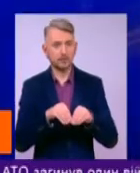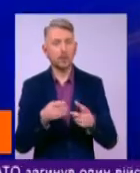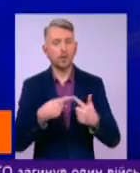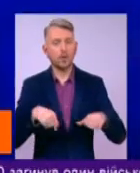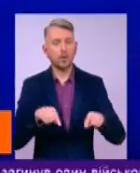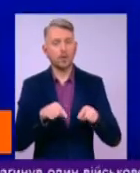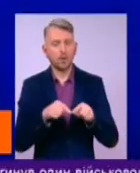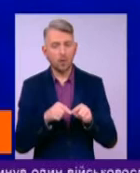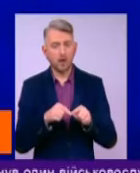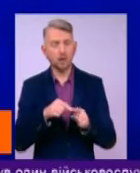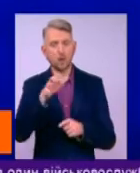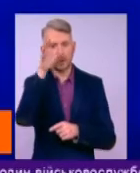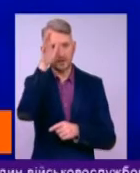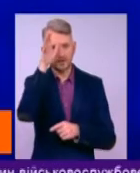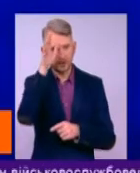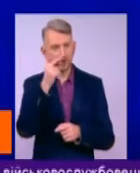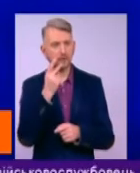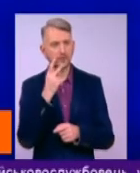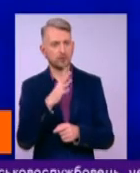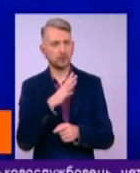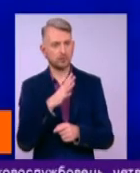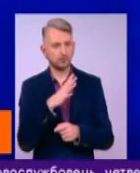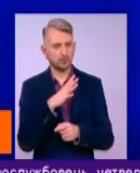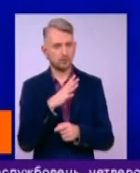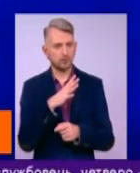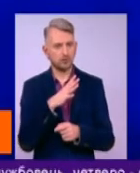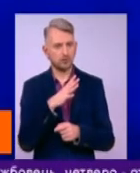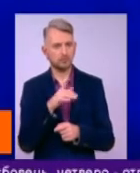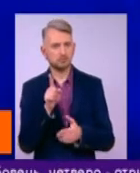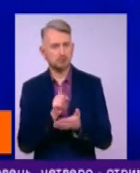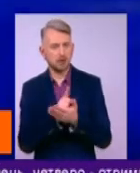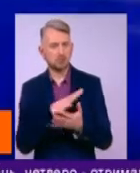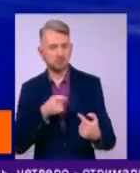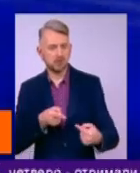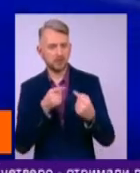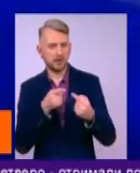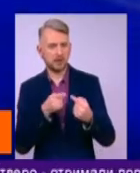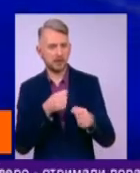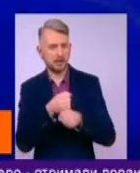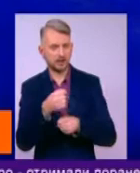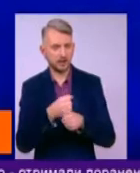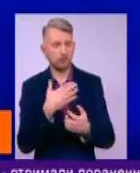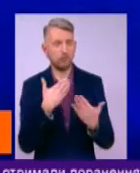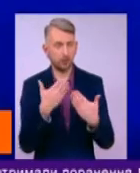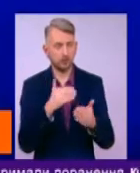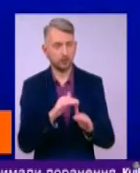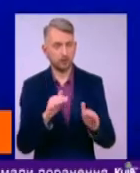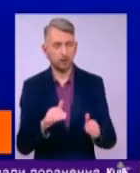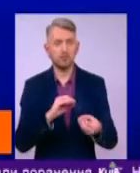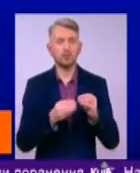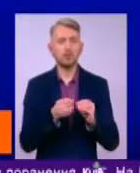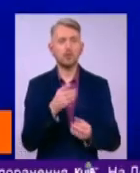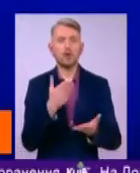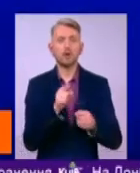органи освіти завжди були суб'єктами протидії насильству, да, по відношенню в тому числі до дітей. Проблема в тому, що якщо вони